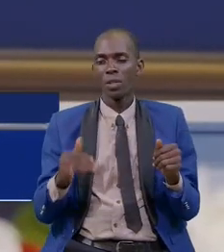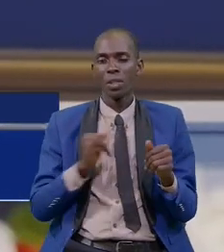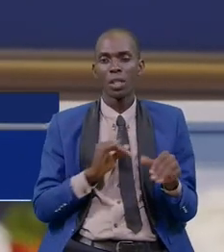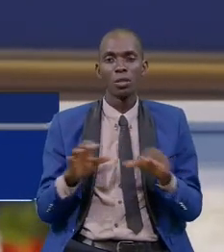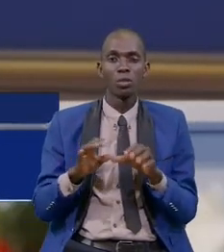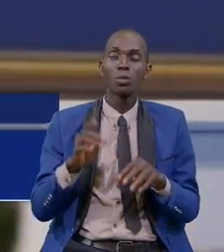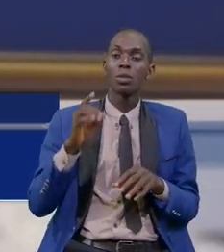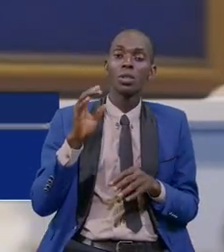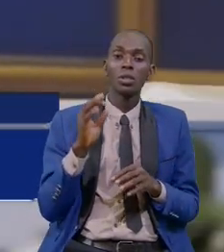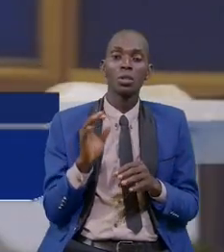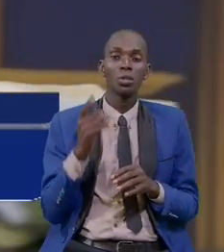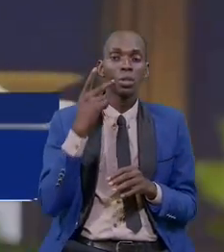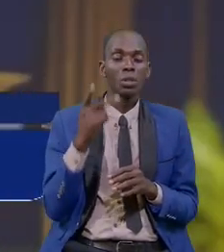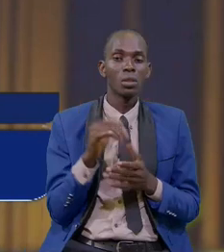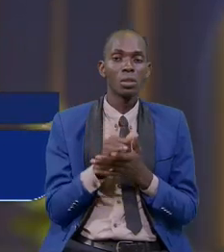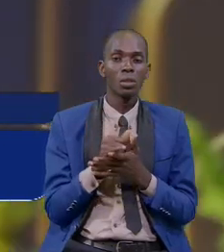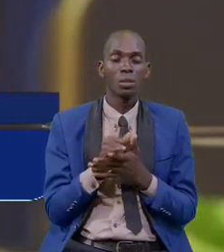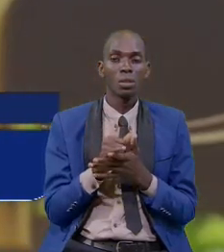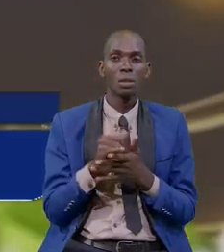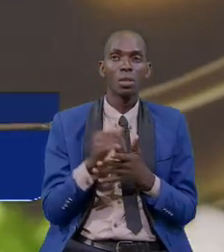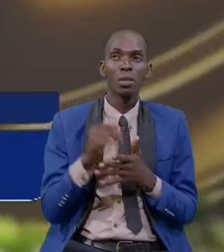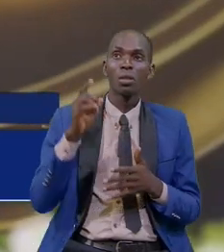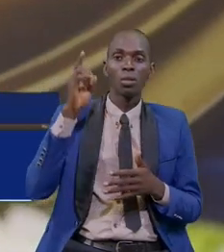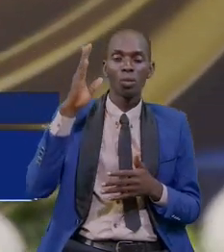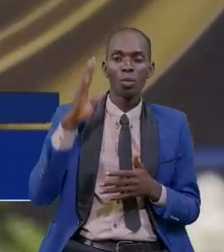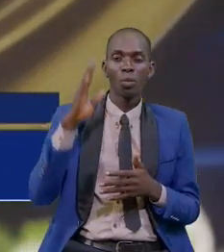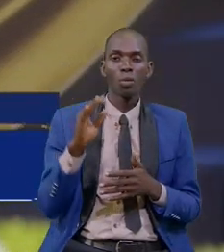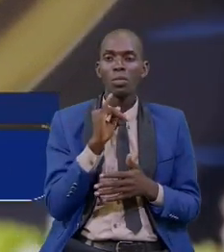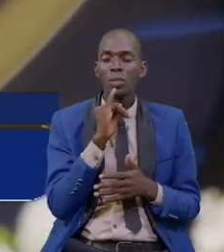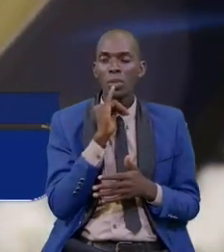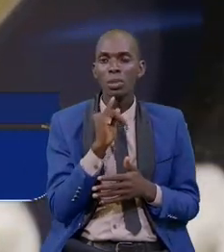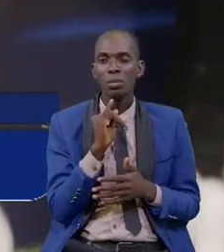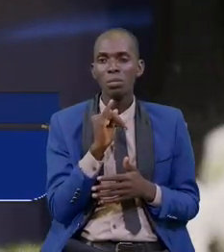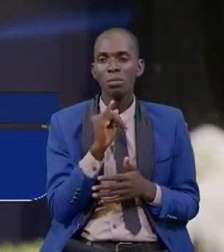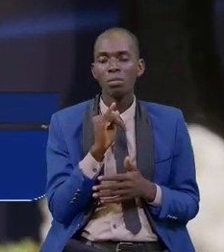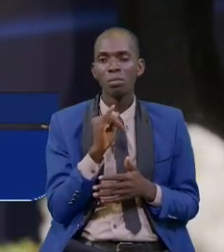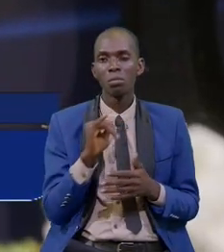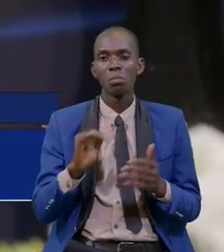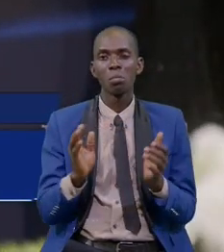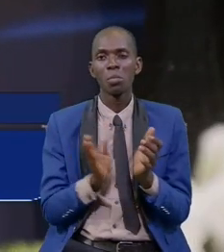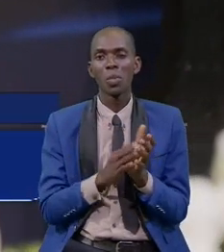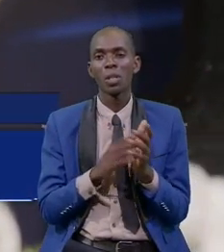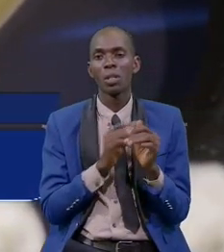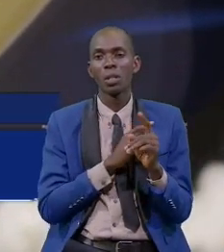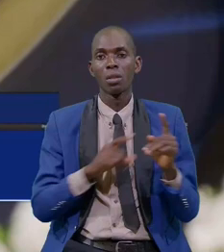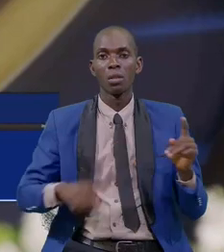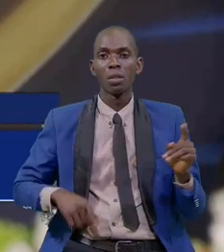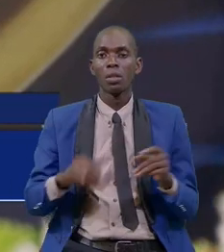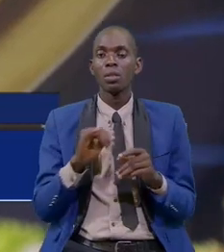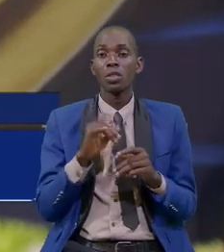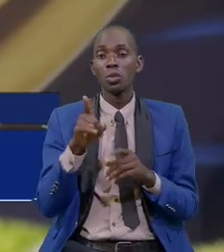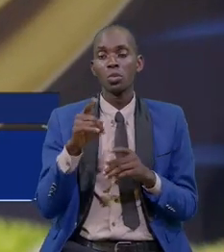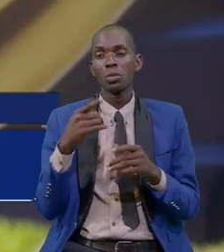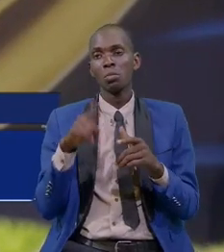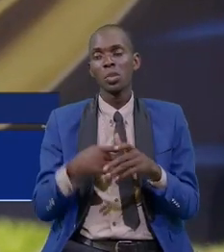Dieu n'est pas permis de régner, de conduire ma vie, vous pouvez dire gloire à Dieu, c'est comme un